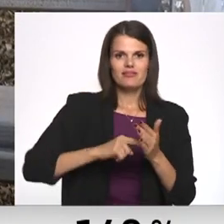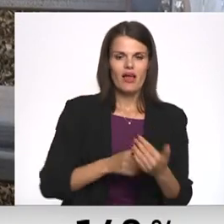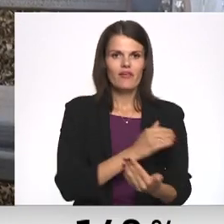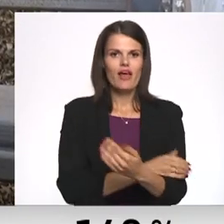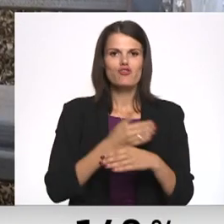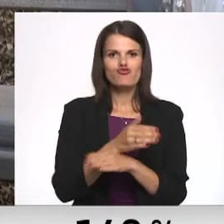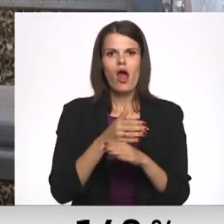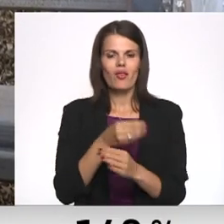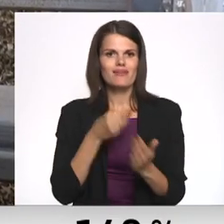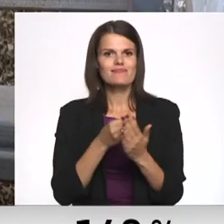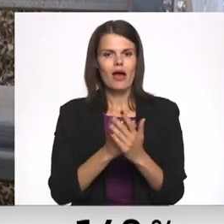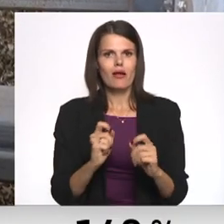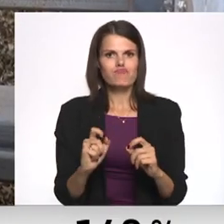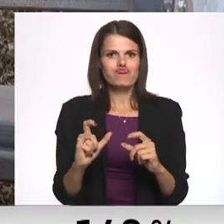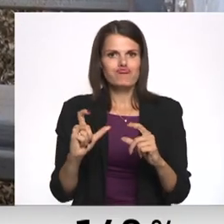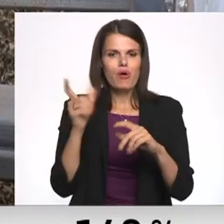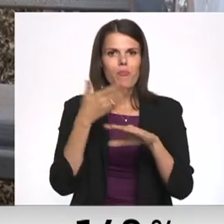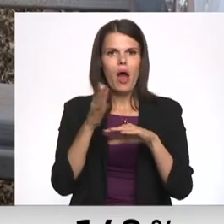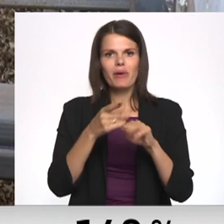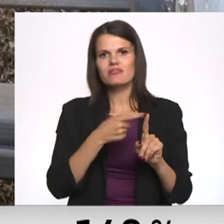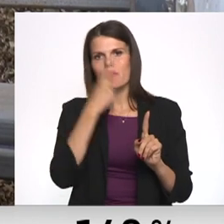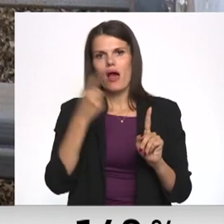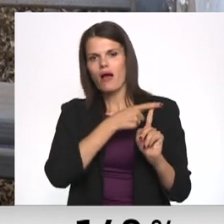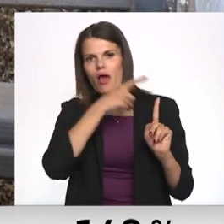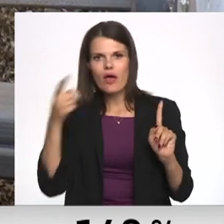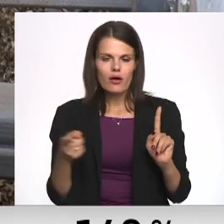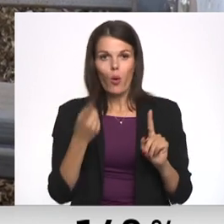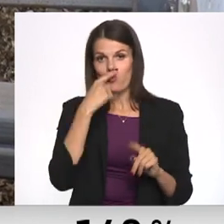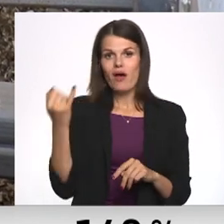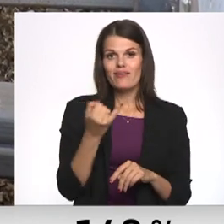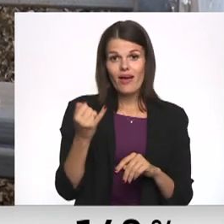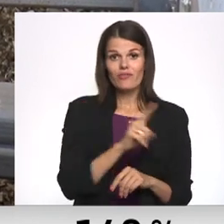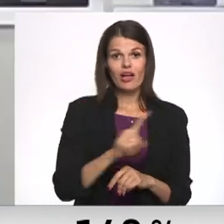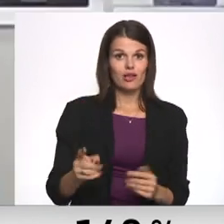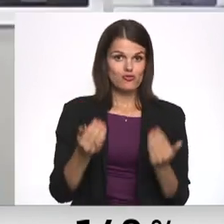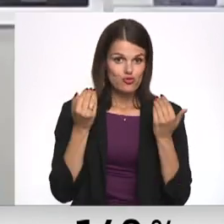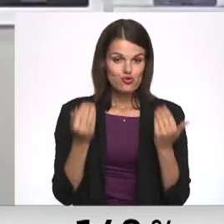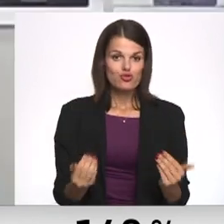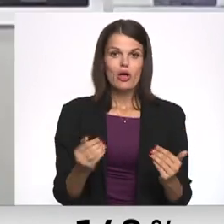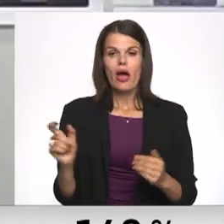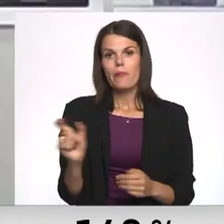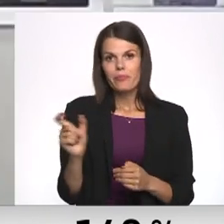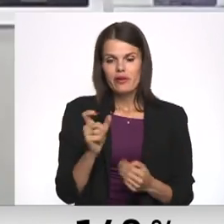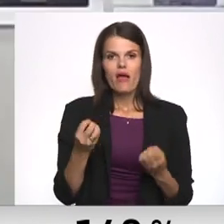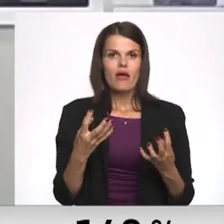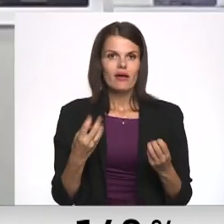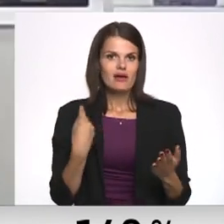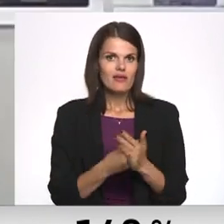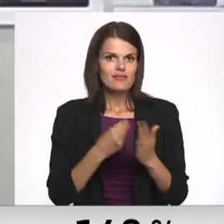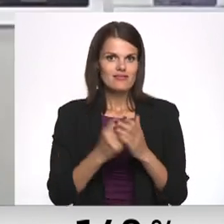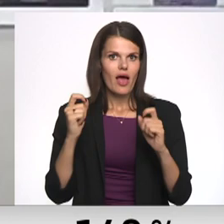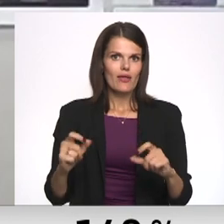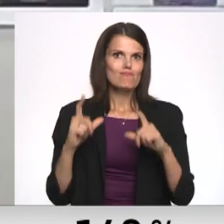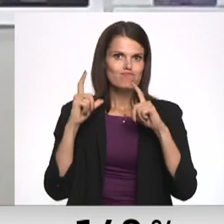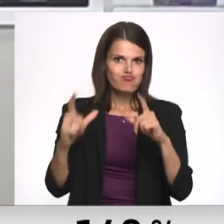ir augusi pamazām gada garumā, jeb gada griezumā no janvāra līdz šim brīdim, tad gāzes cena ir